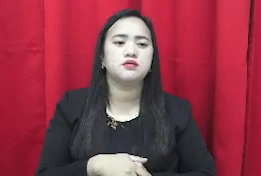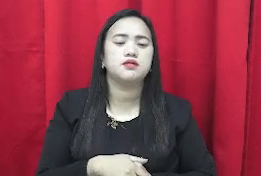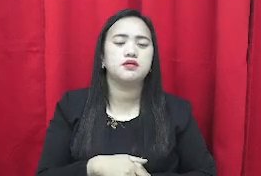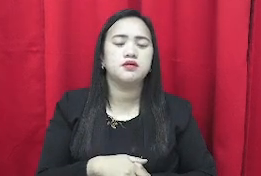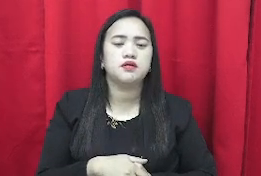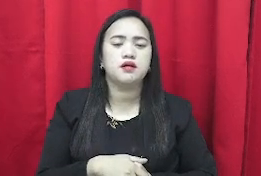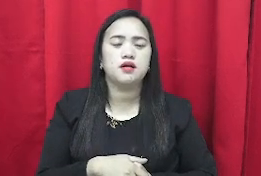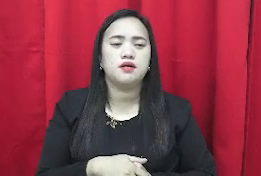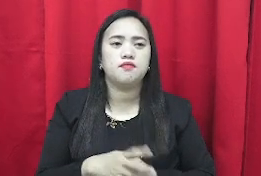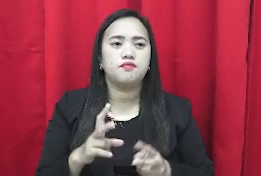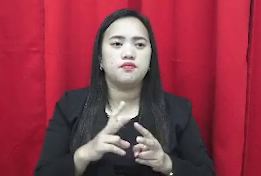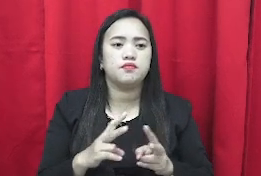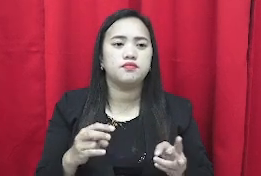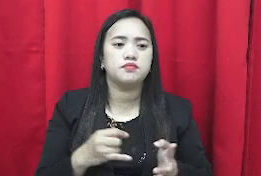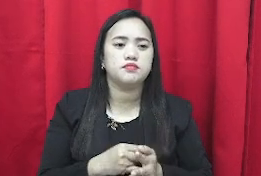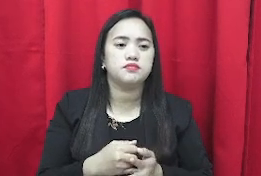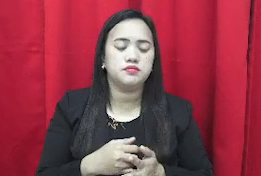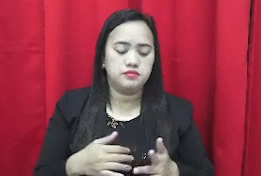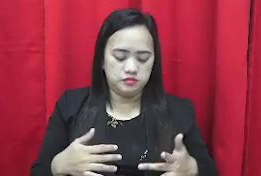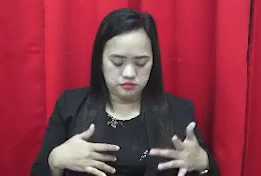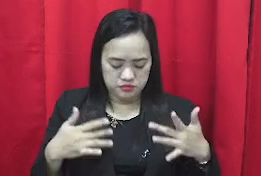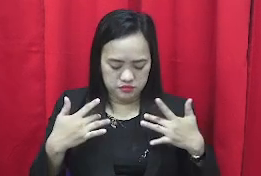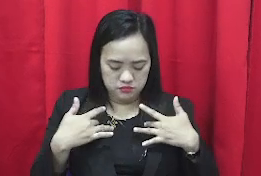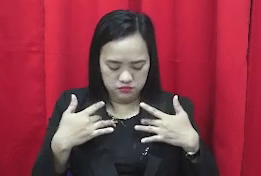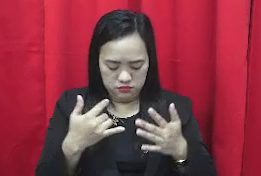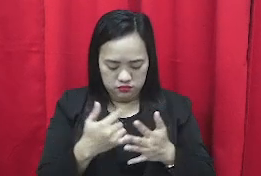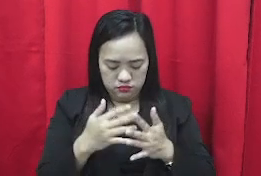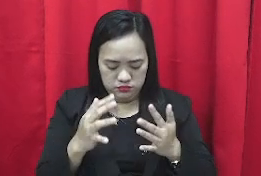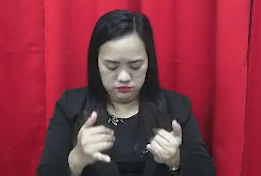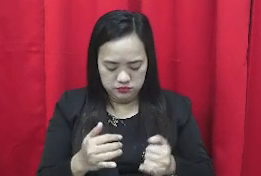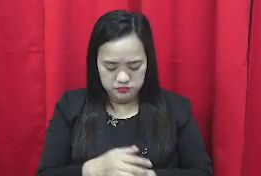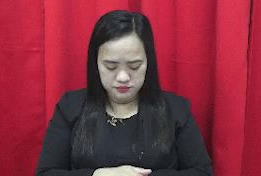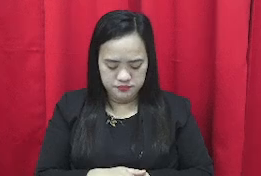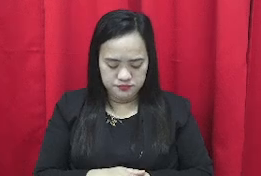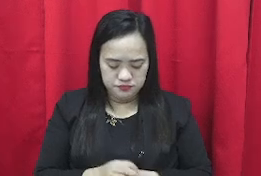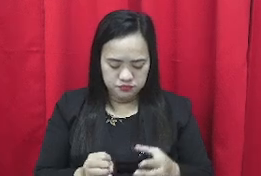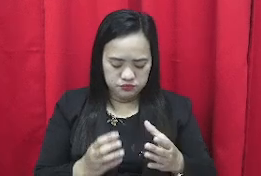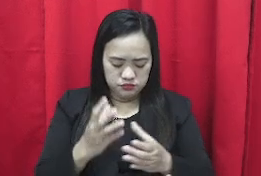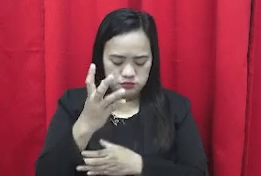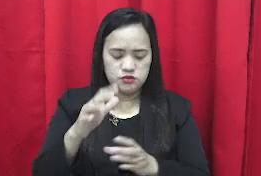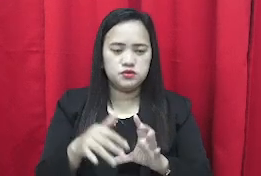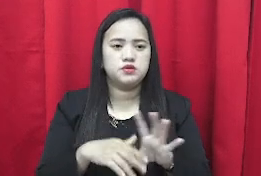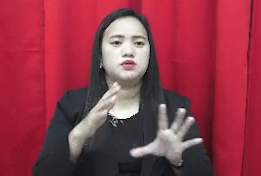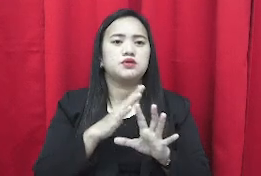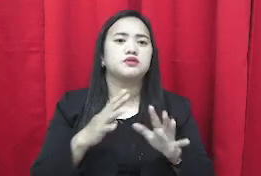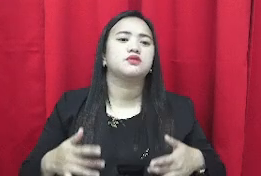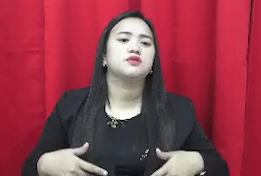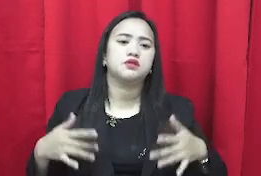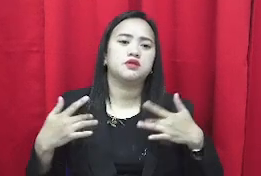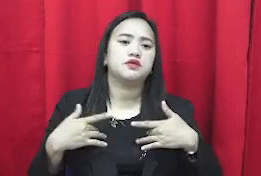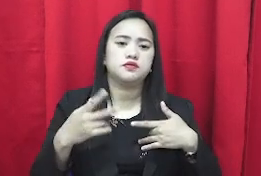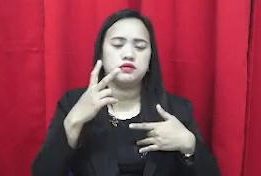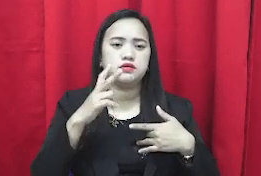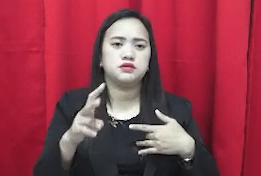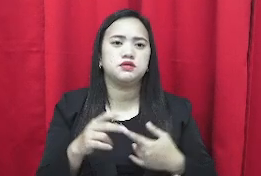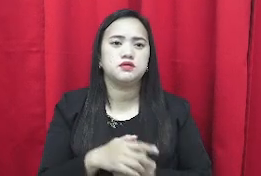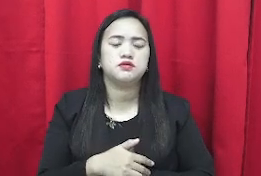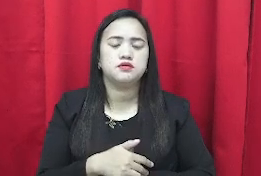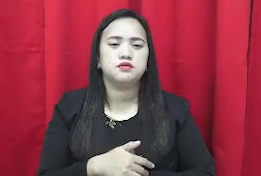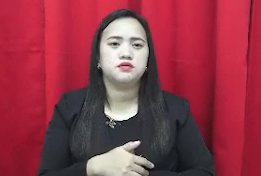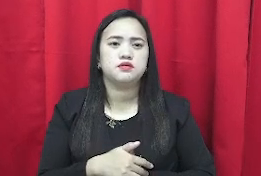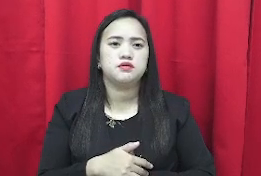mahabagin natin ay talagang ah naging ibabaw kapag nakita natin yung anak natin pumayat ng konti